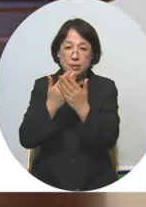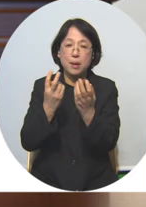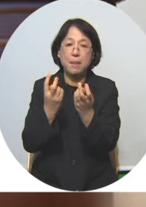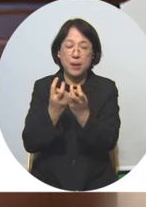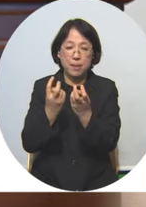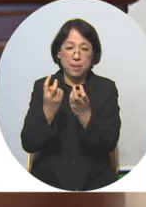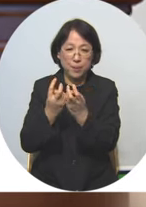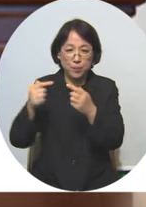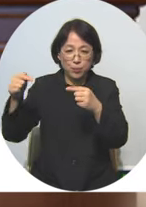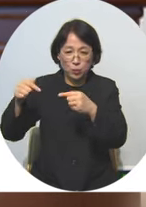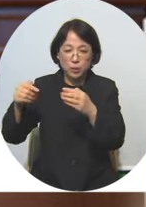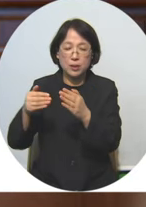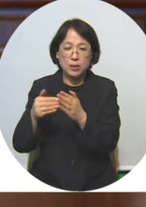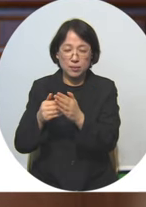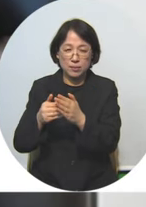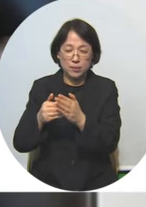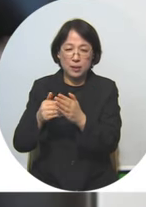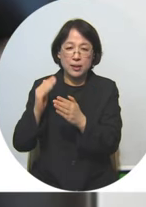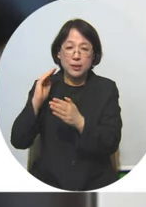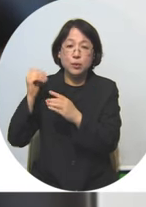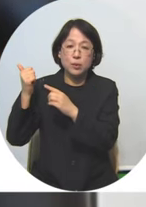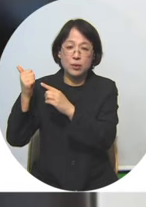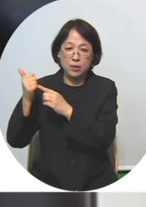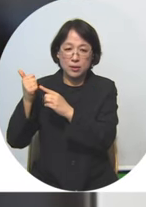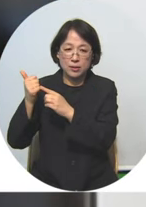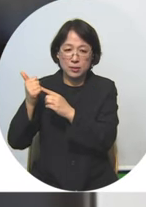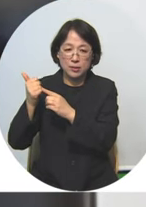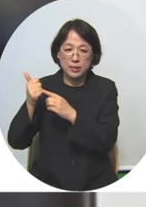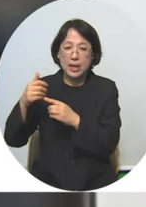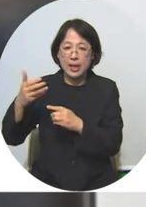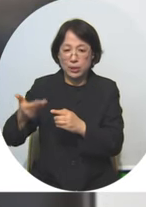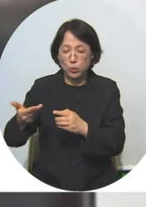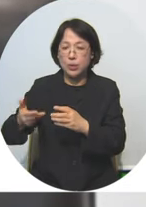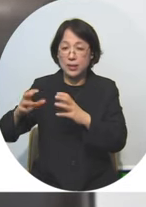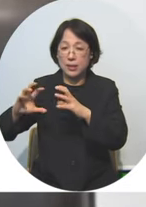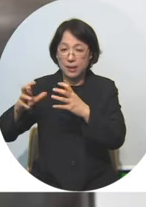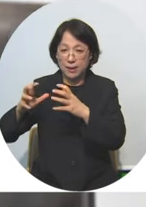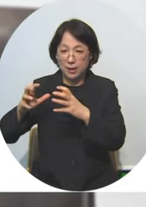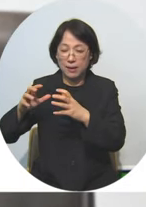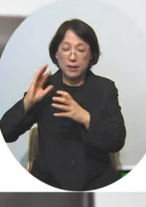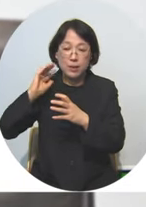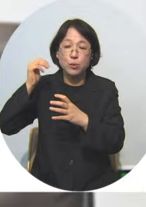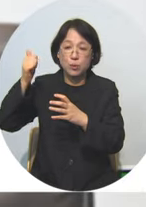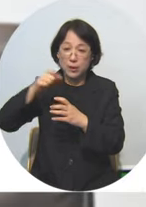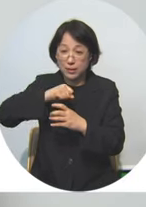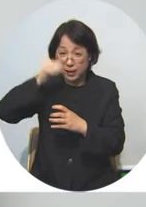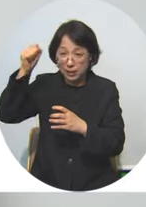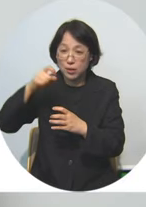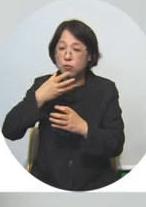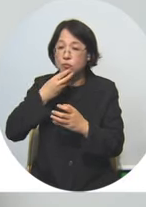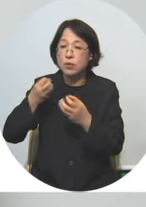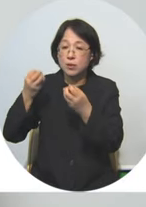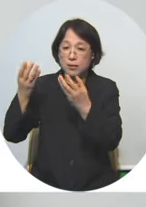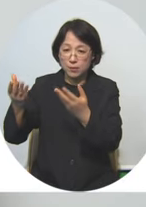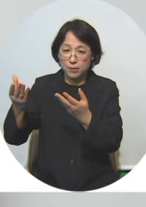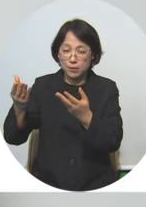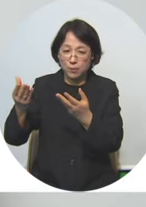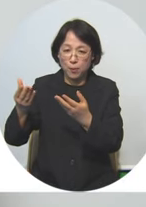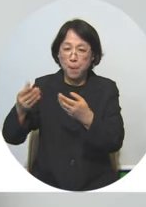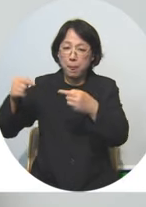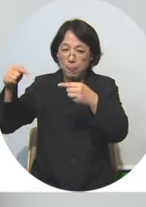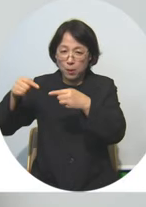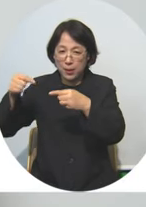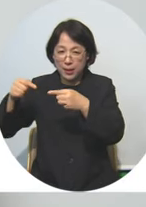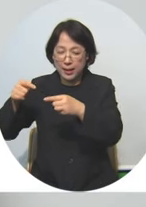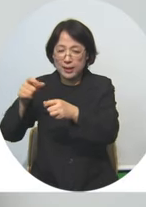논의했습니다. 윤 대통령은 프라보워 당선인의 대통령 당선을 축하하고 당선인과 긴밀히 협력해 특별